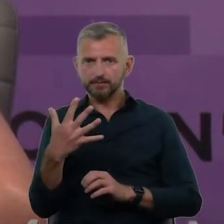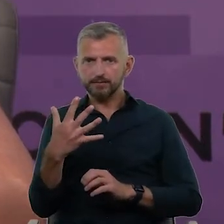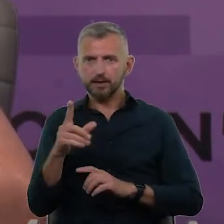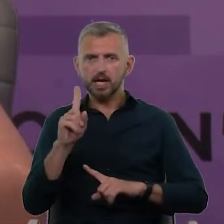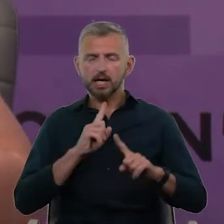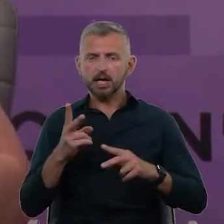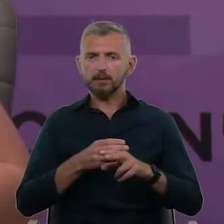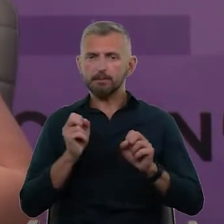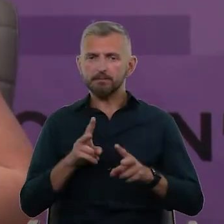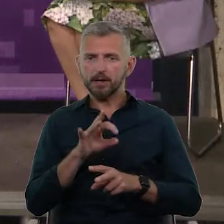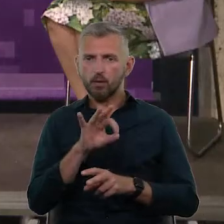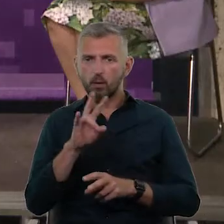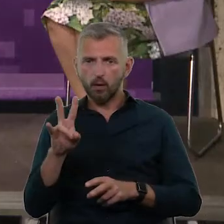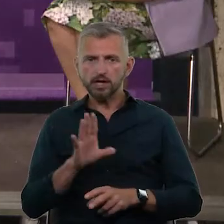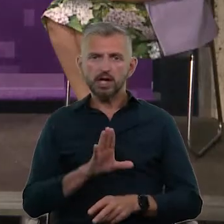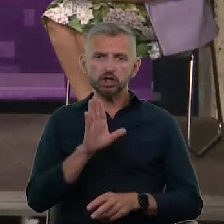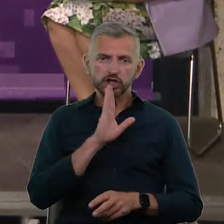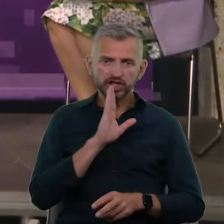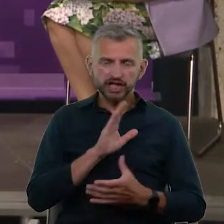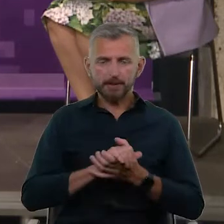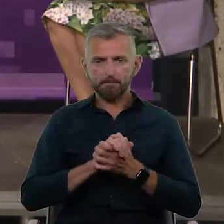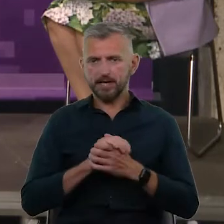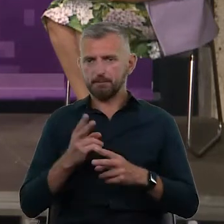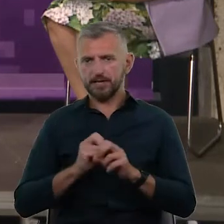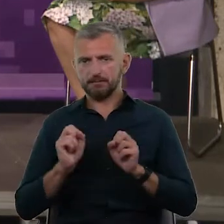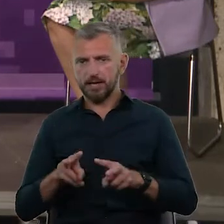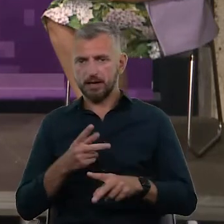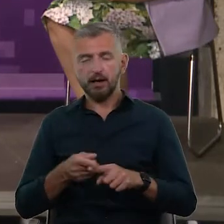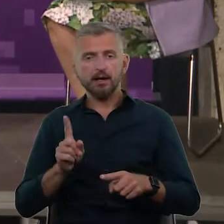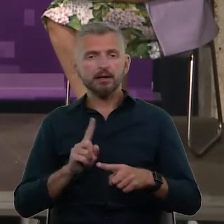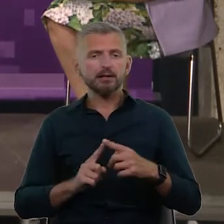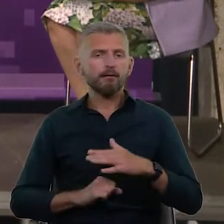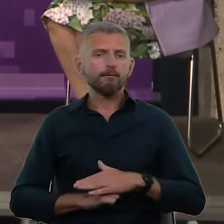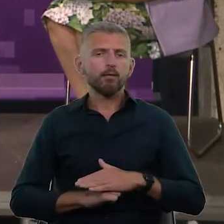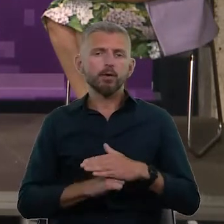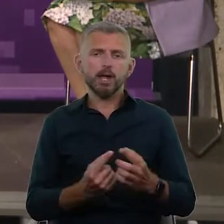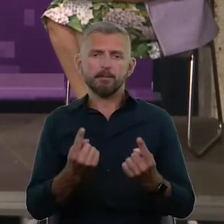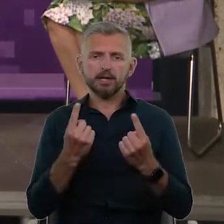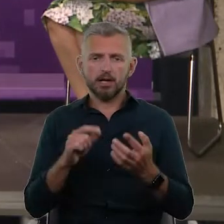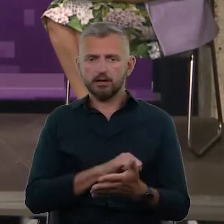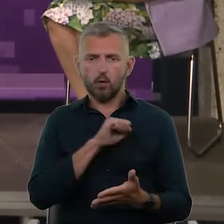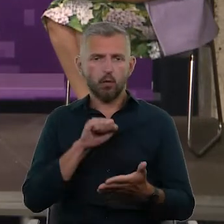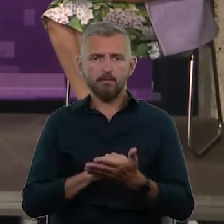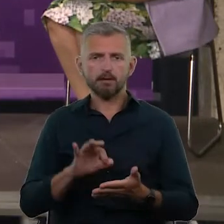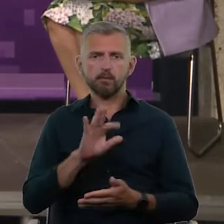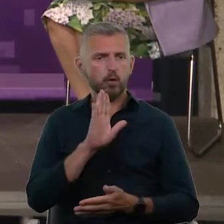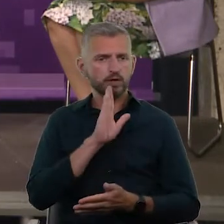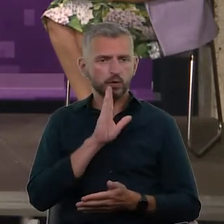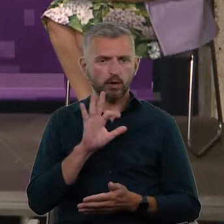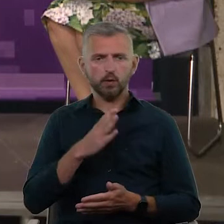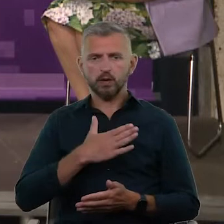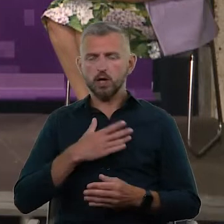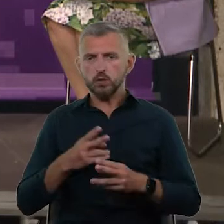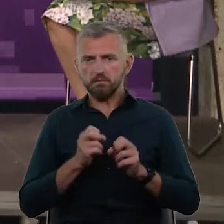1325 Ради безпеки ООН «Жінки, мир, безпека». Це фундаментальний документ про жінок, про нашу